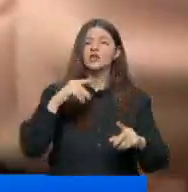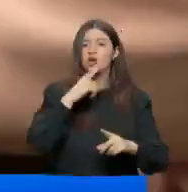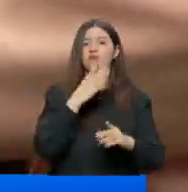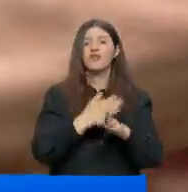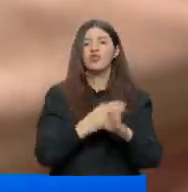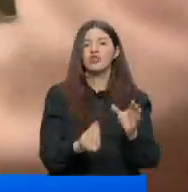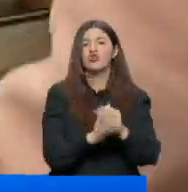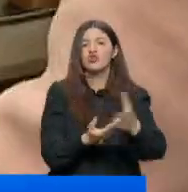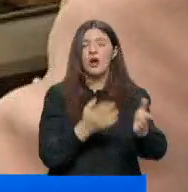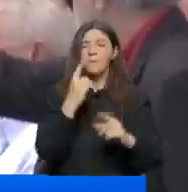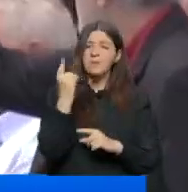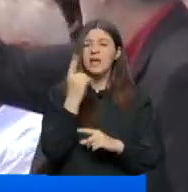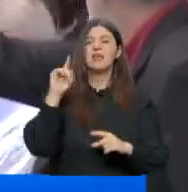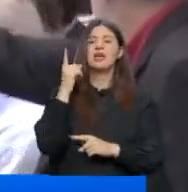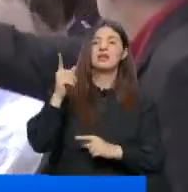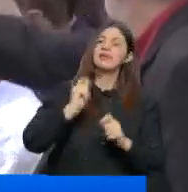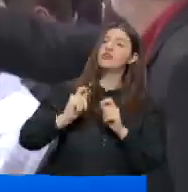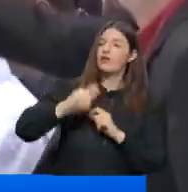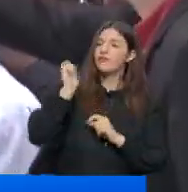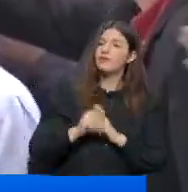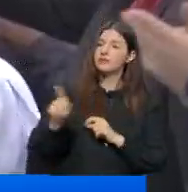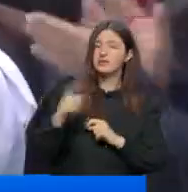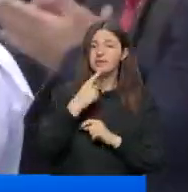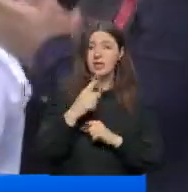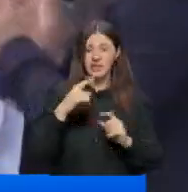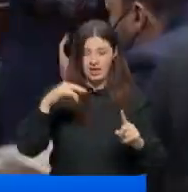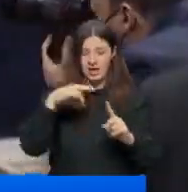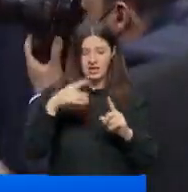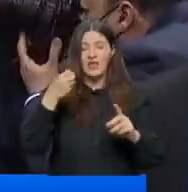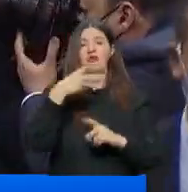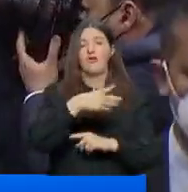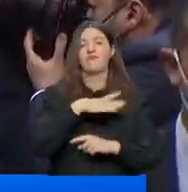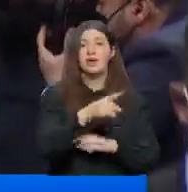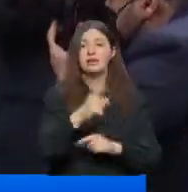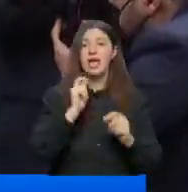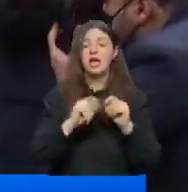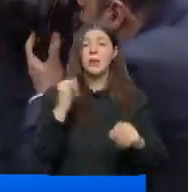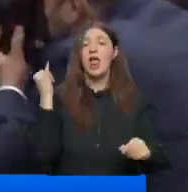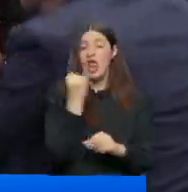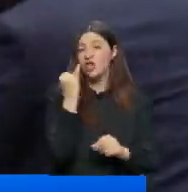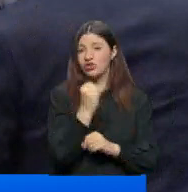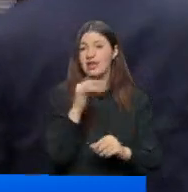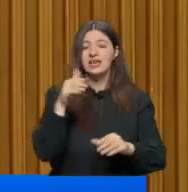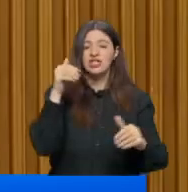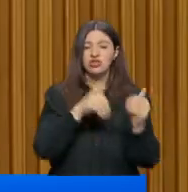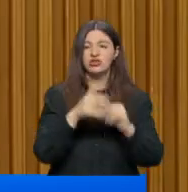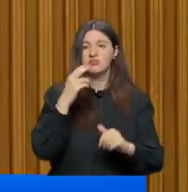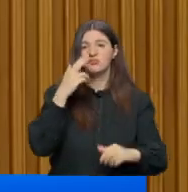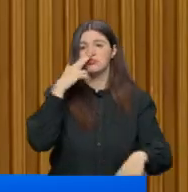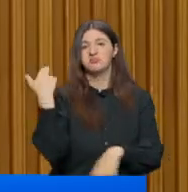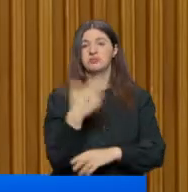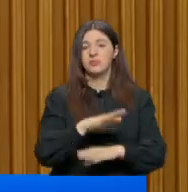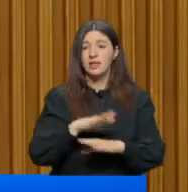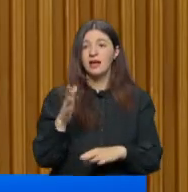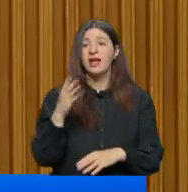vatandaşı oluyor. Bir kez de iktidar tasarruf etsin derken hedefte Erdoğan vardı. Ekonomi eleştirilerini seçim restiyle bitirdi.